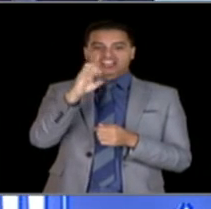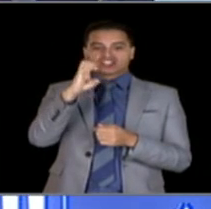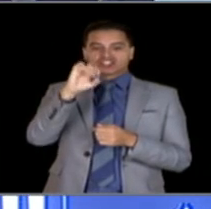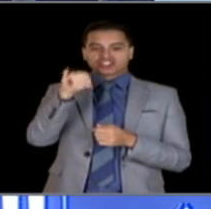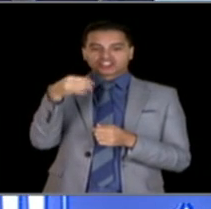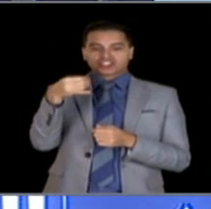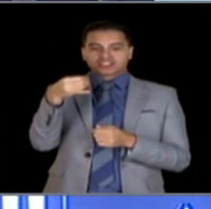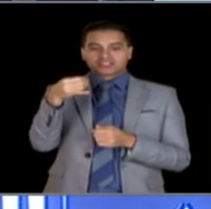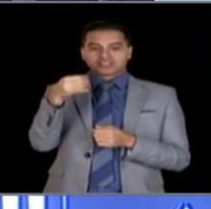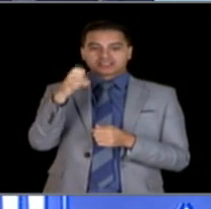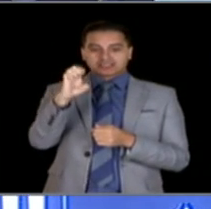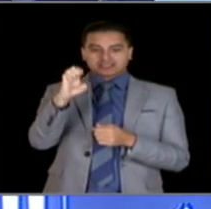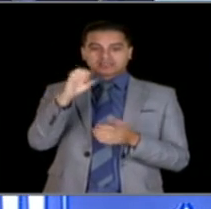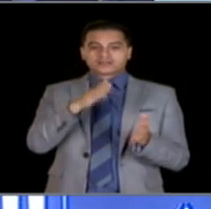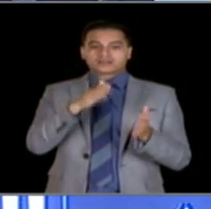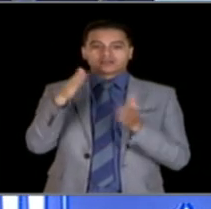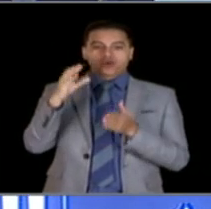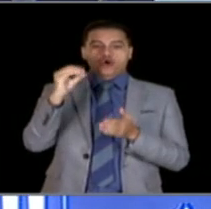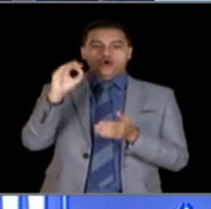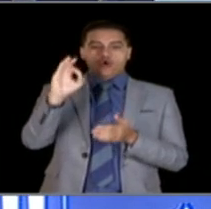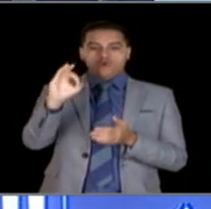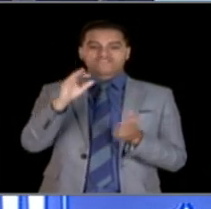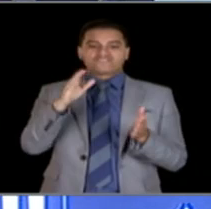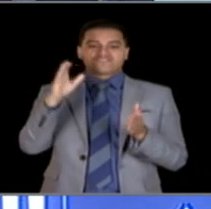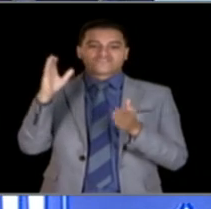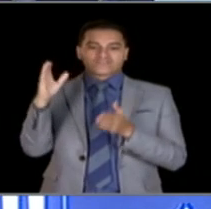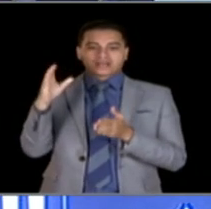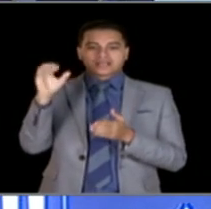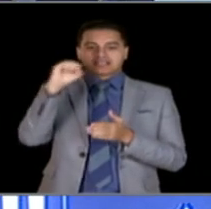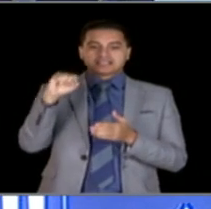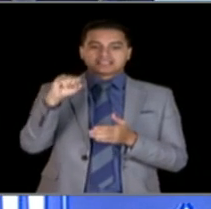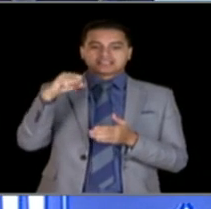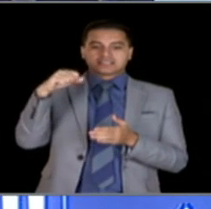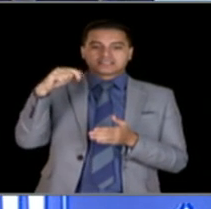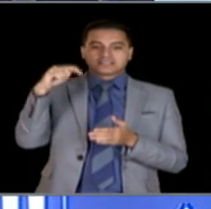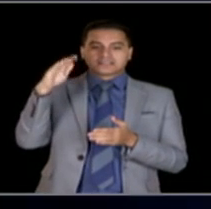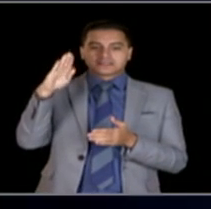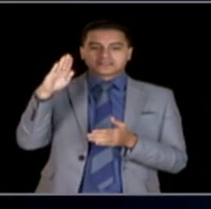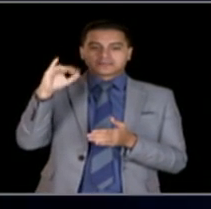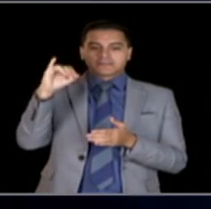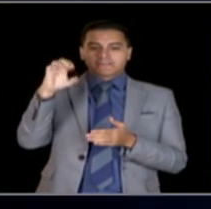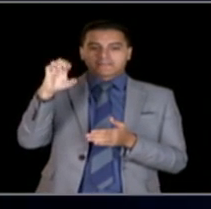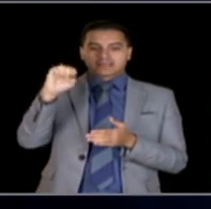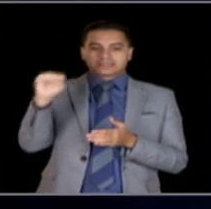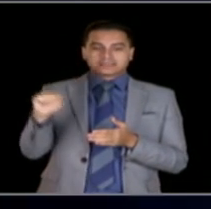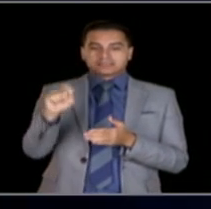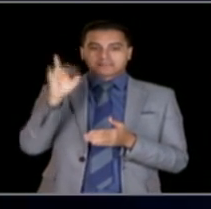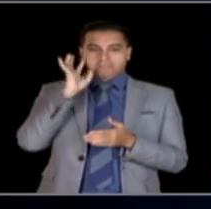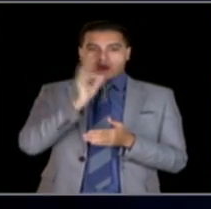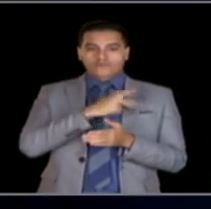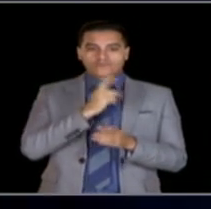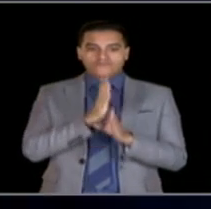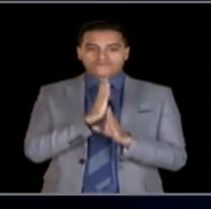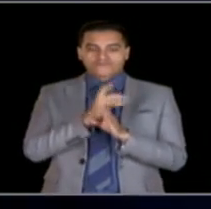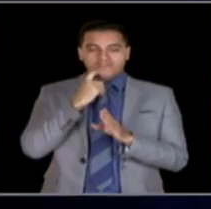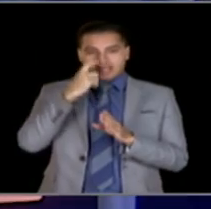إخراج ستيفن سبيلبرغ. أحمد حماد إجابتك. توم هانكس. توم هانكس.